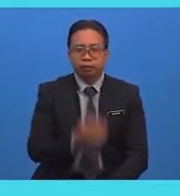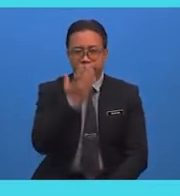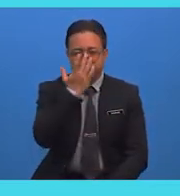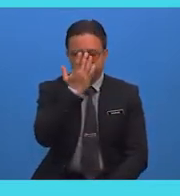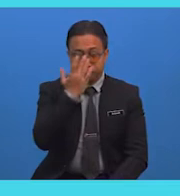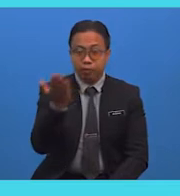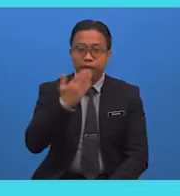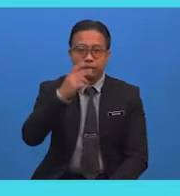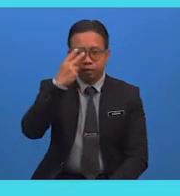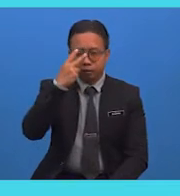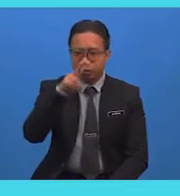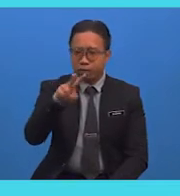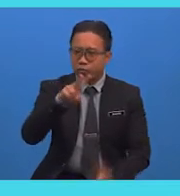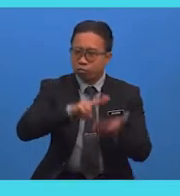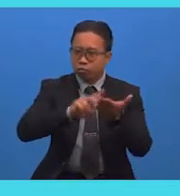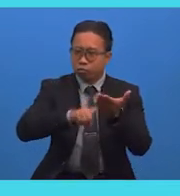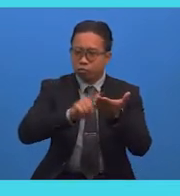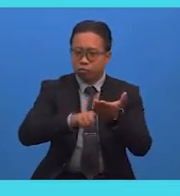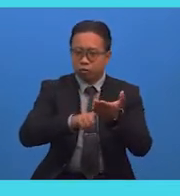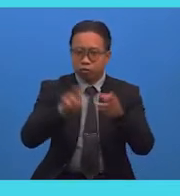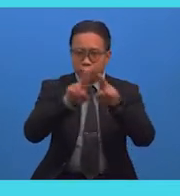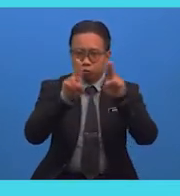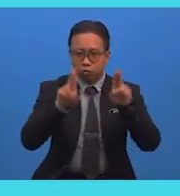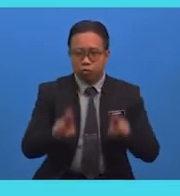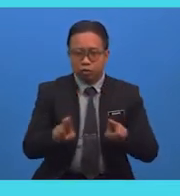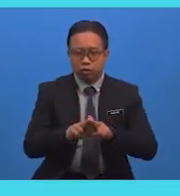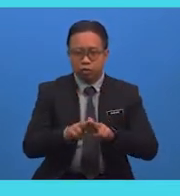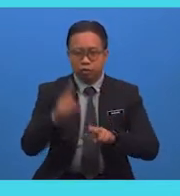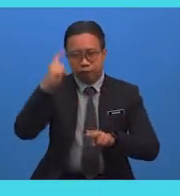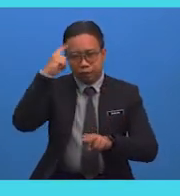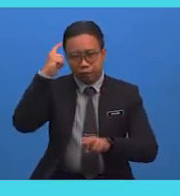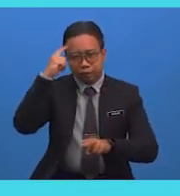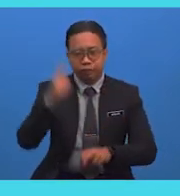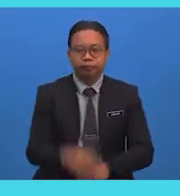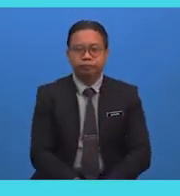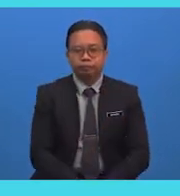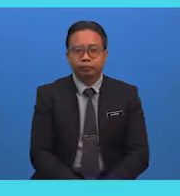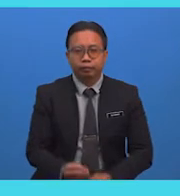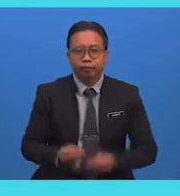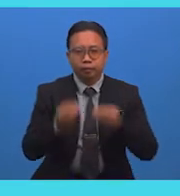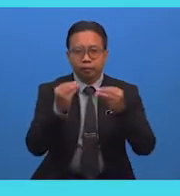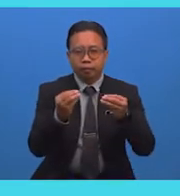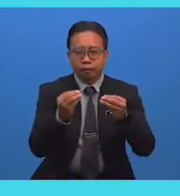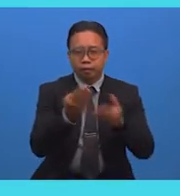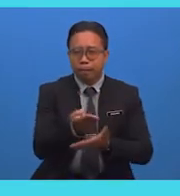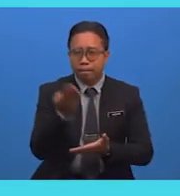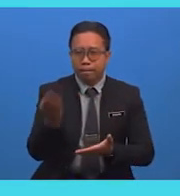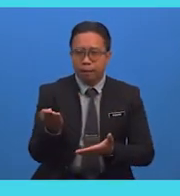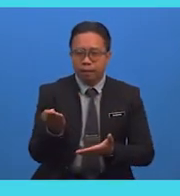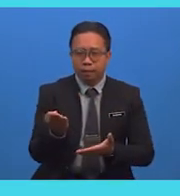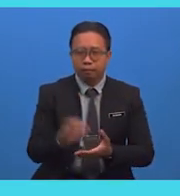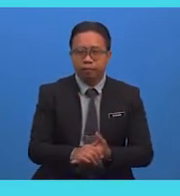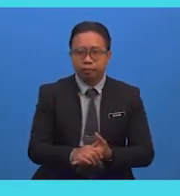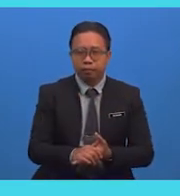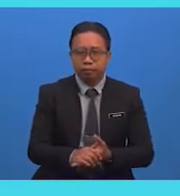Mari kita semak jawapan uji minda yang kedua ini. Bagi aspek bahan, ciri